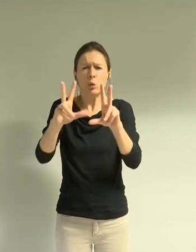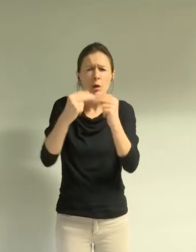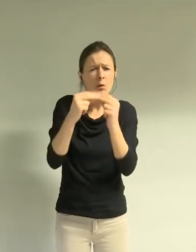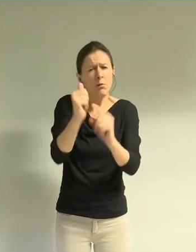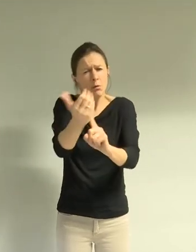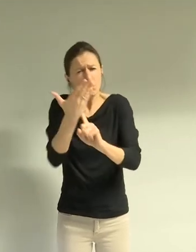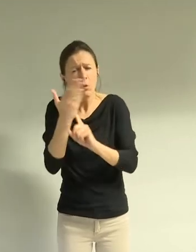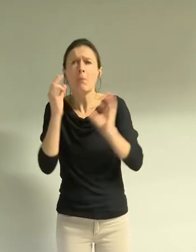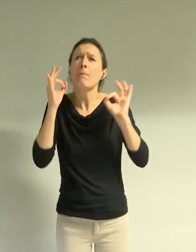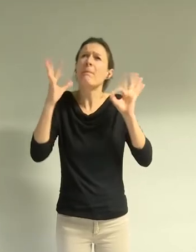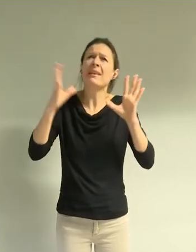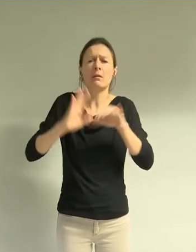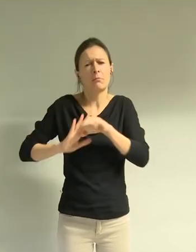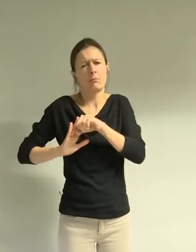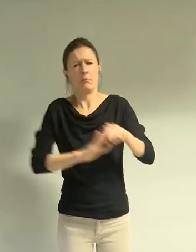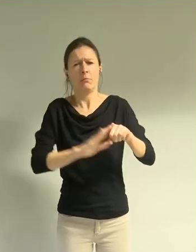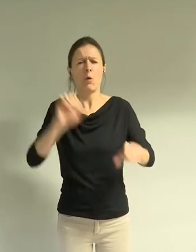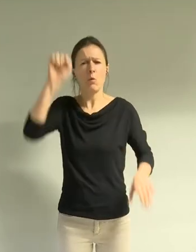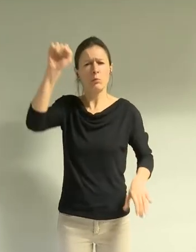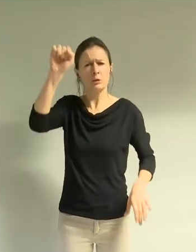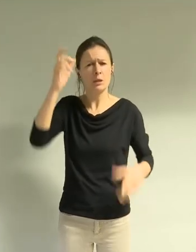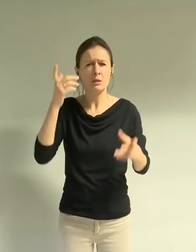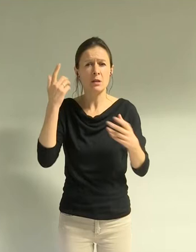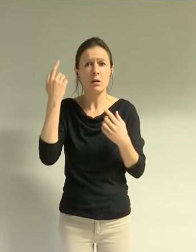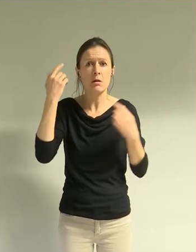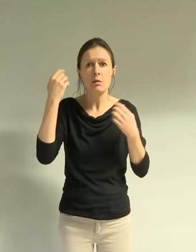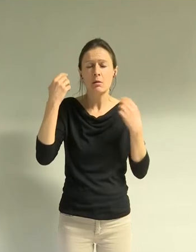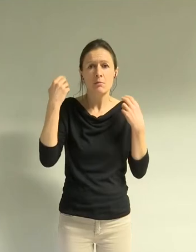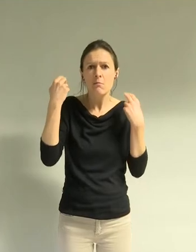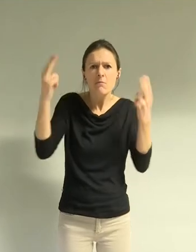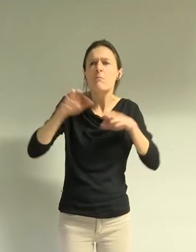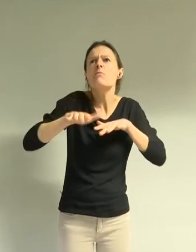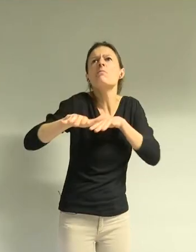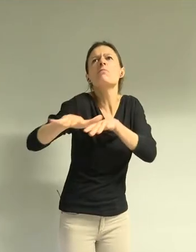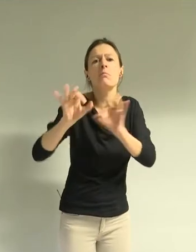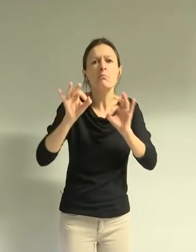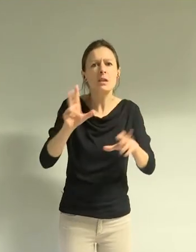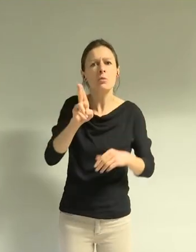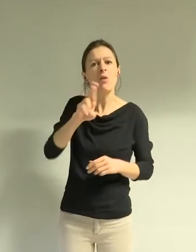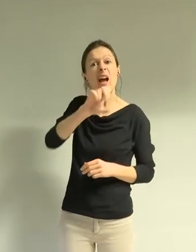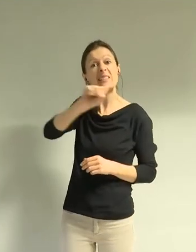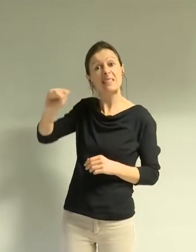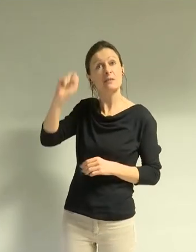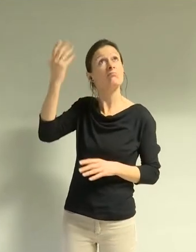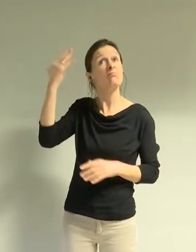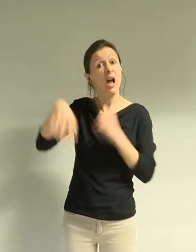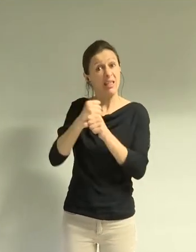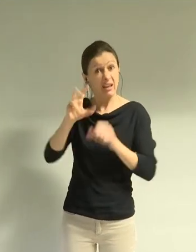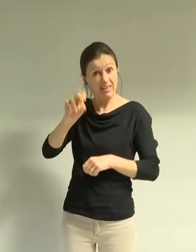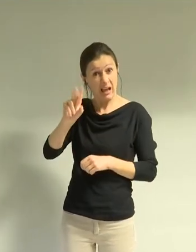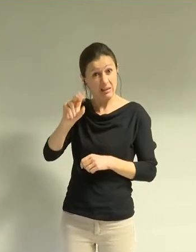révolutionnaire sur le modèle de ce qui se pratiquait en urss dans les années 30 et je n'exagère pas